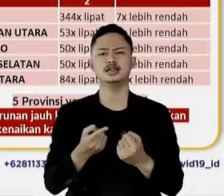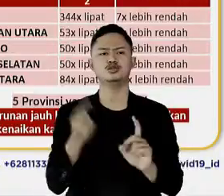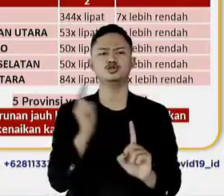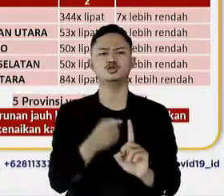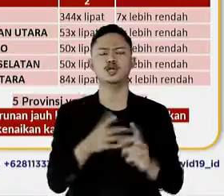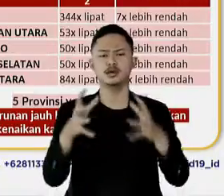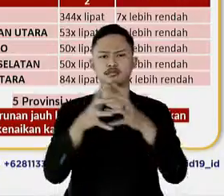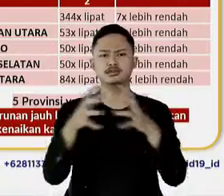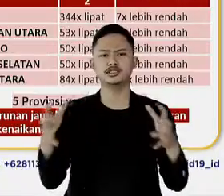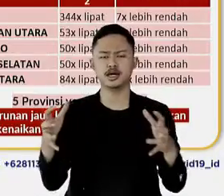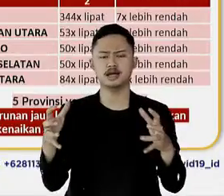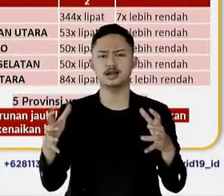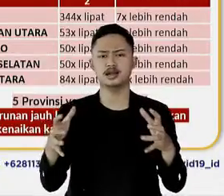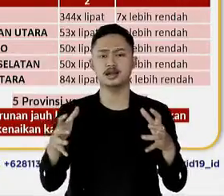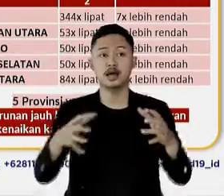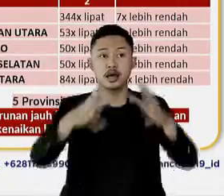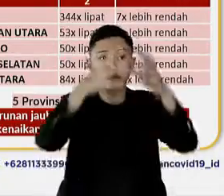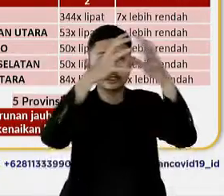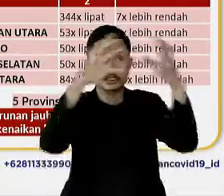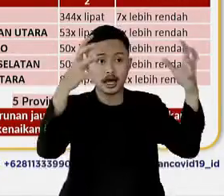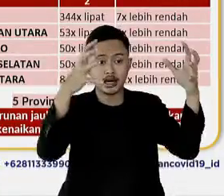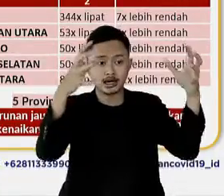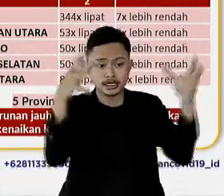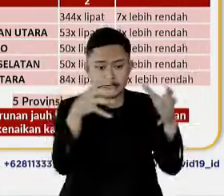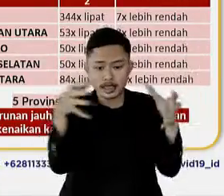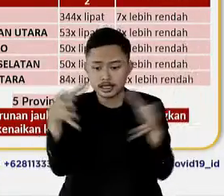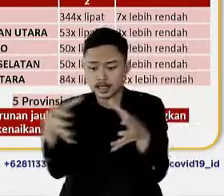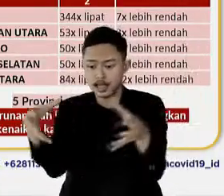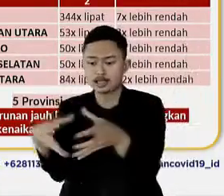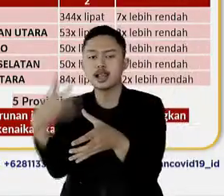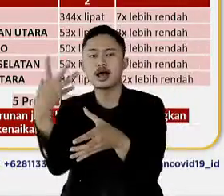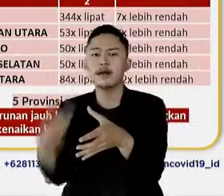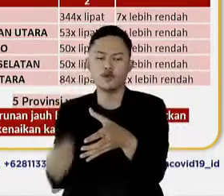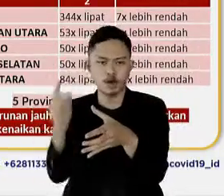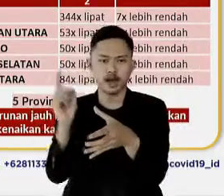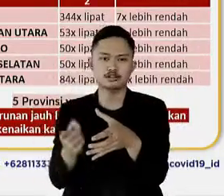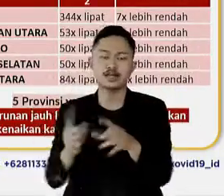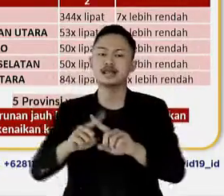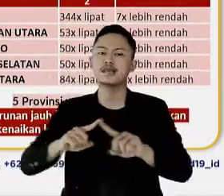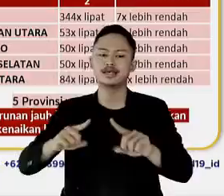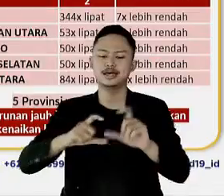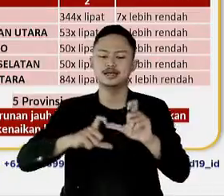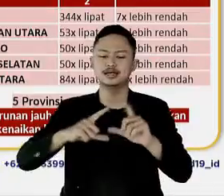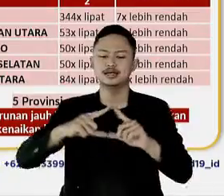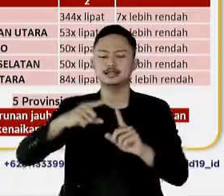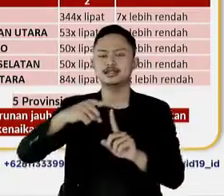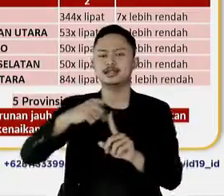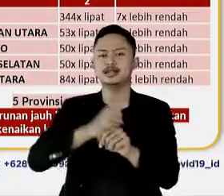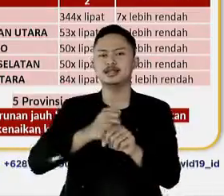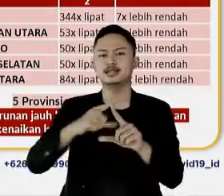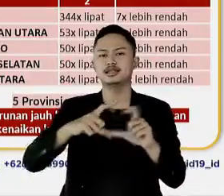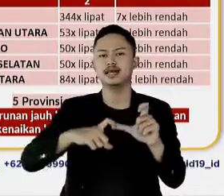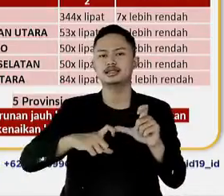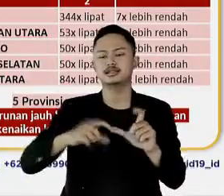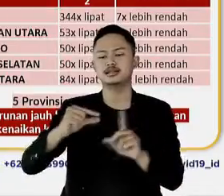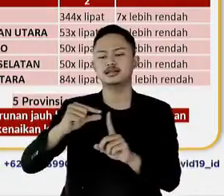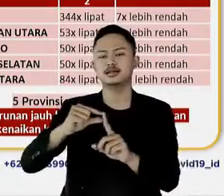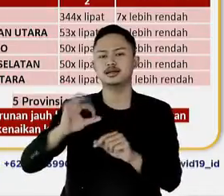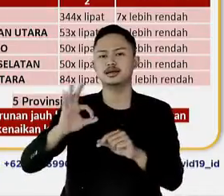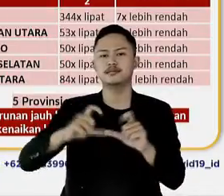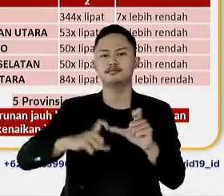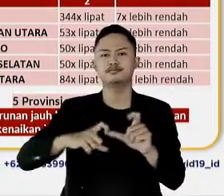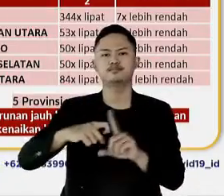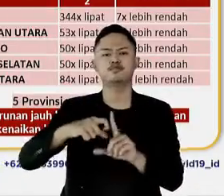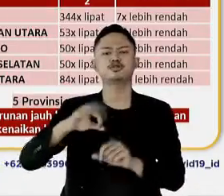hingga lapisan terkecil sayangnya Satgas posko sebagai wadah koordinasi untuk pengawasan